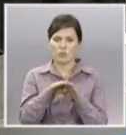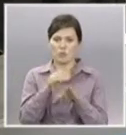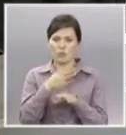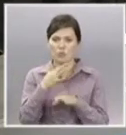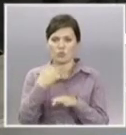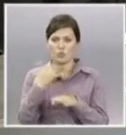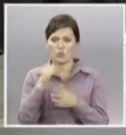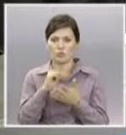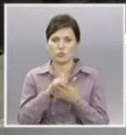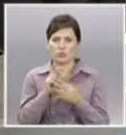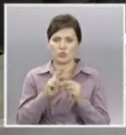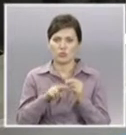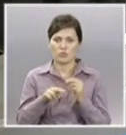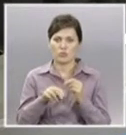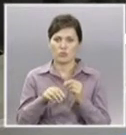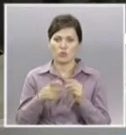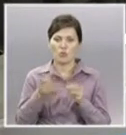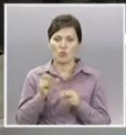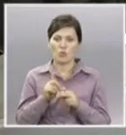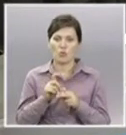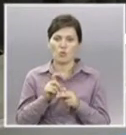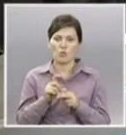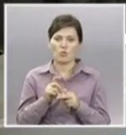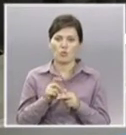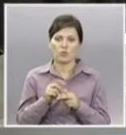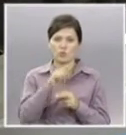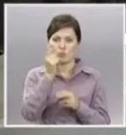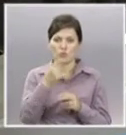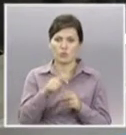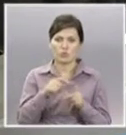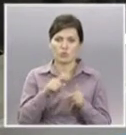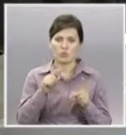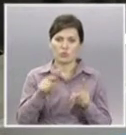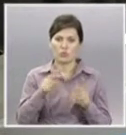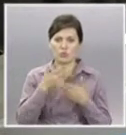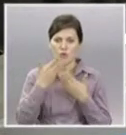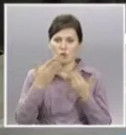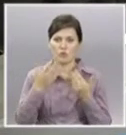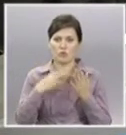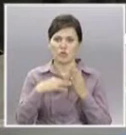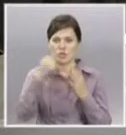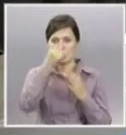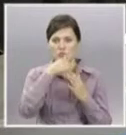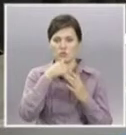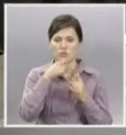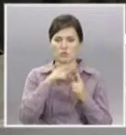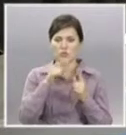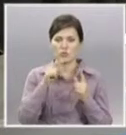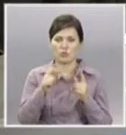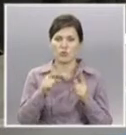олардың көпшілігінің құжаттары жоғалып кетті. Бұл бір өте соғыс кезінде де бұндай өзі жоғалған кездер болмаған екен. 90-шы жылдары білесіздер,